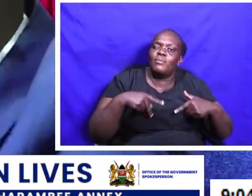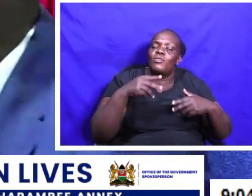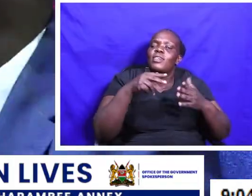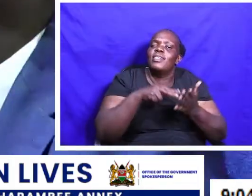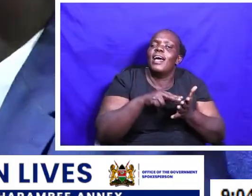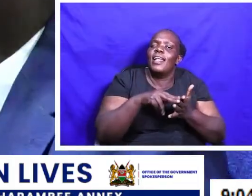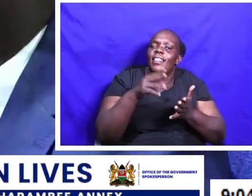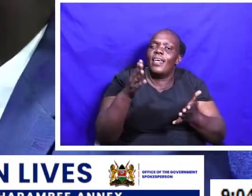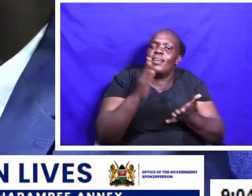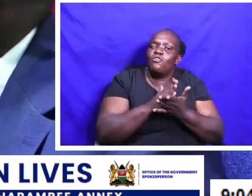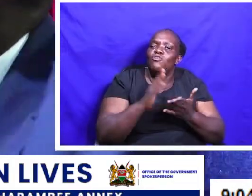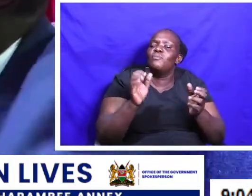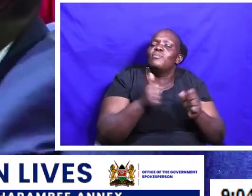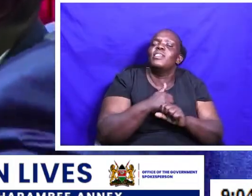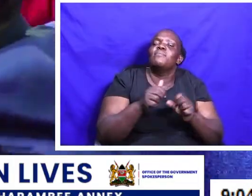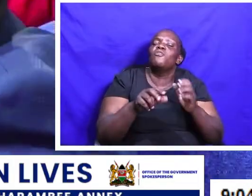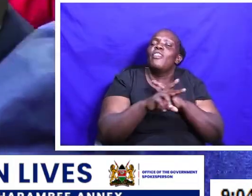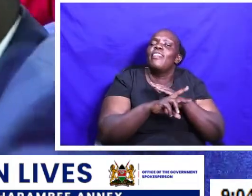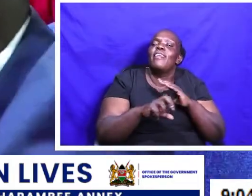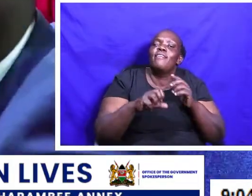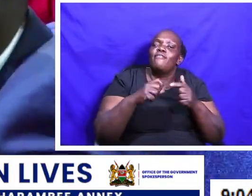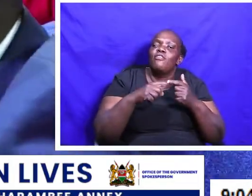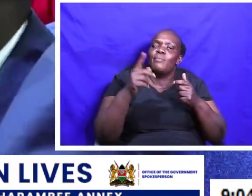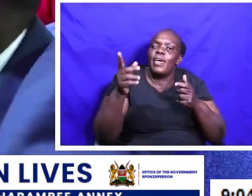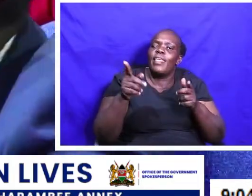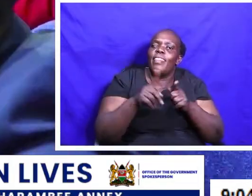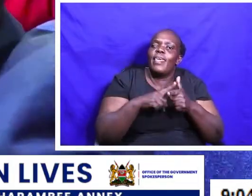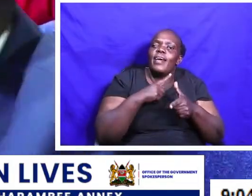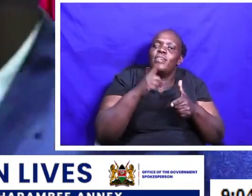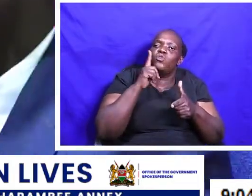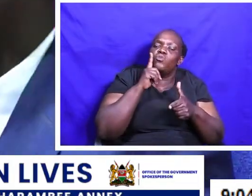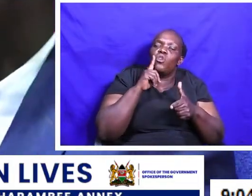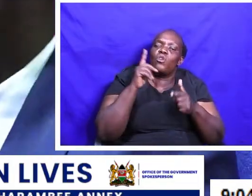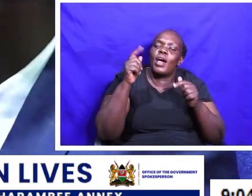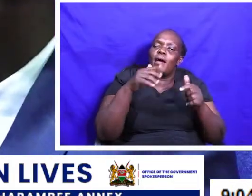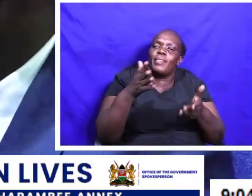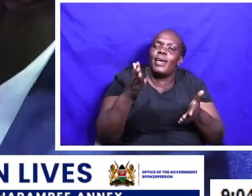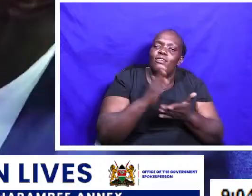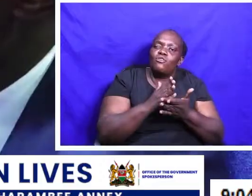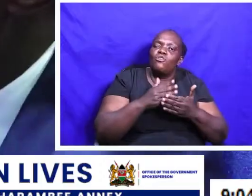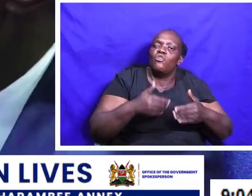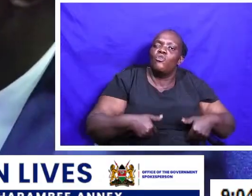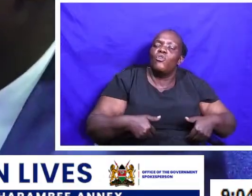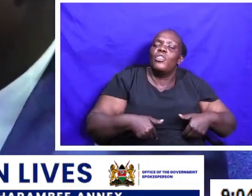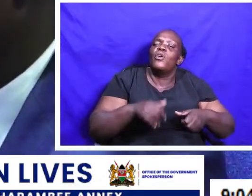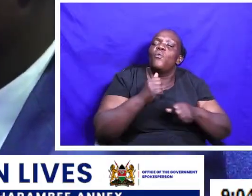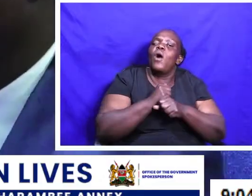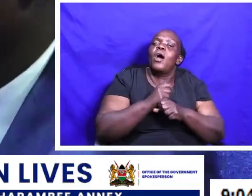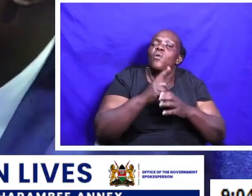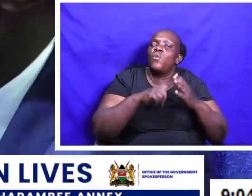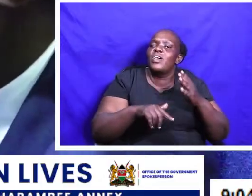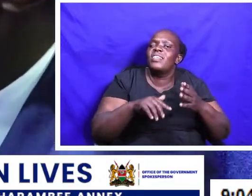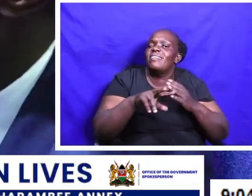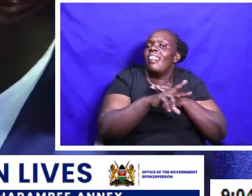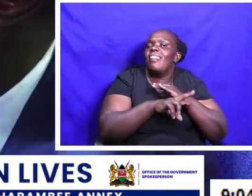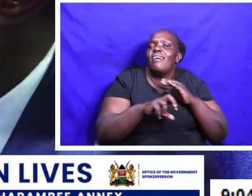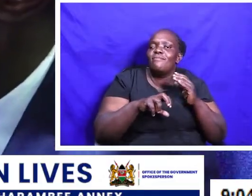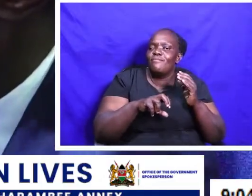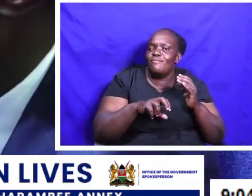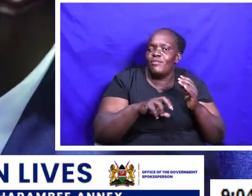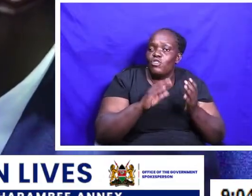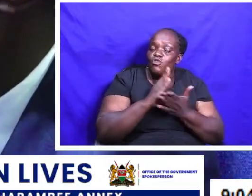watu wanasema manga hapo pikipiki. Atakunyang'anya simu yako ukitoka hapa na tena kesho asimame hapo. So kuna wale vijana kazi yao tu